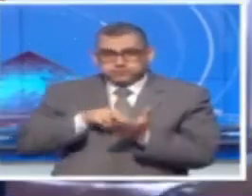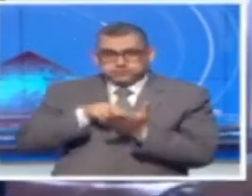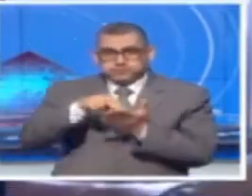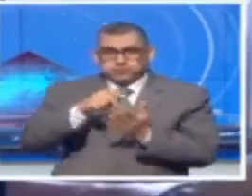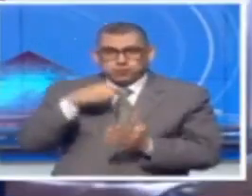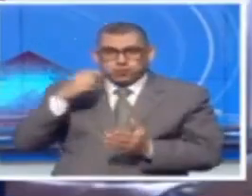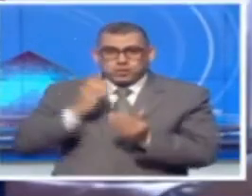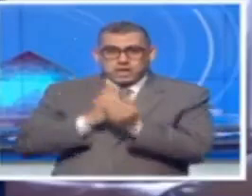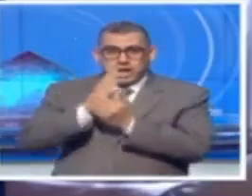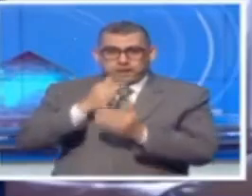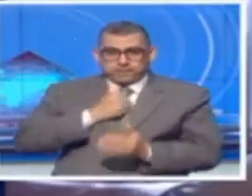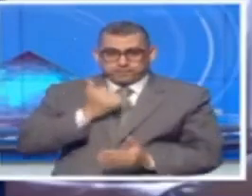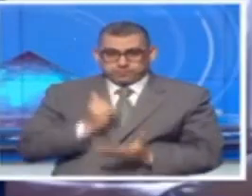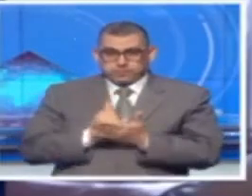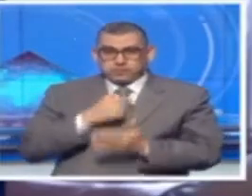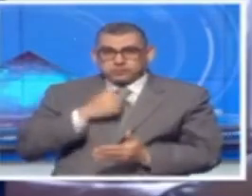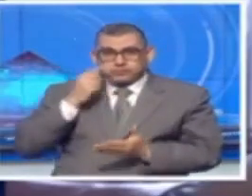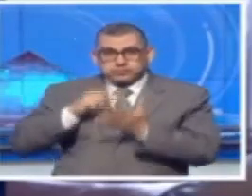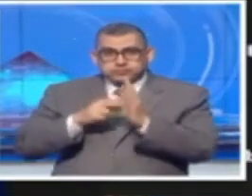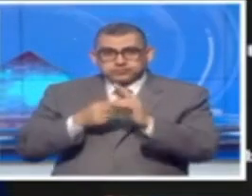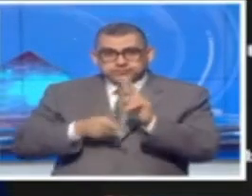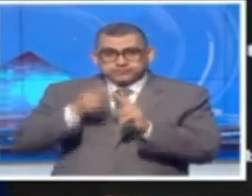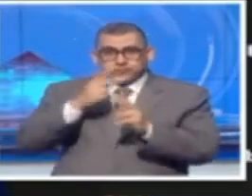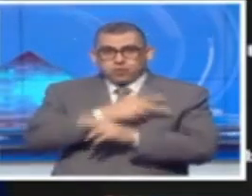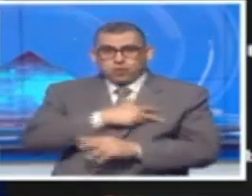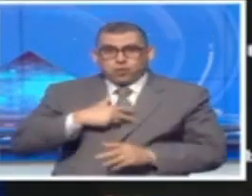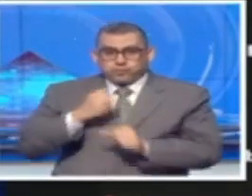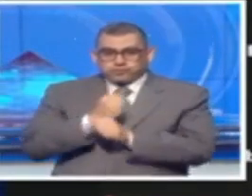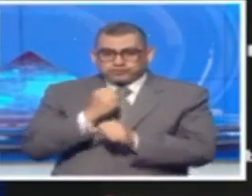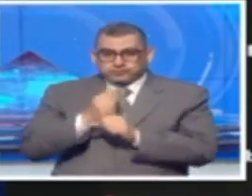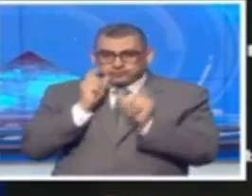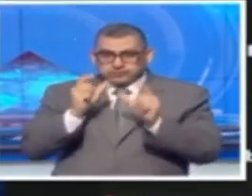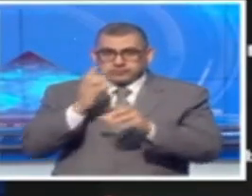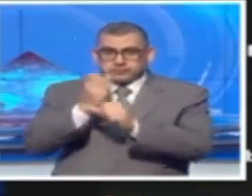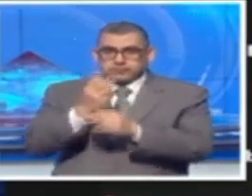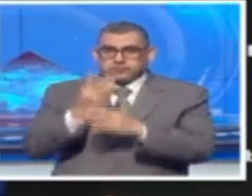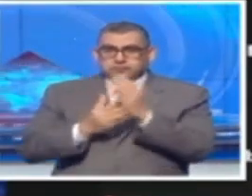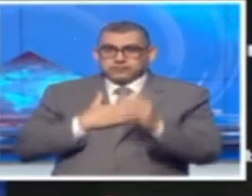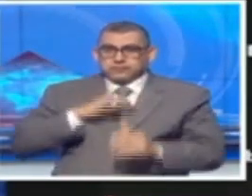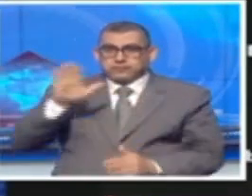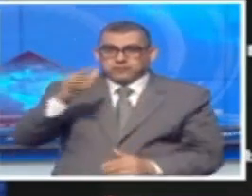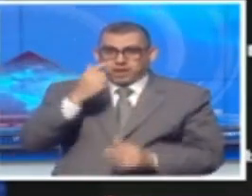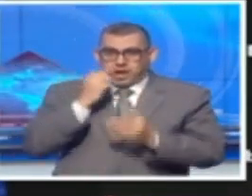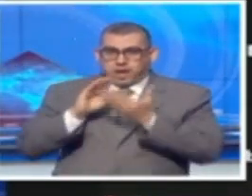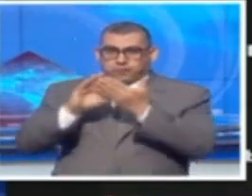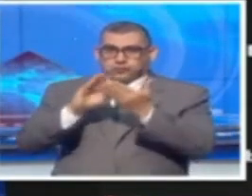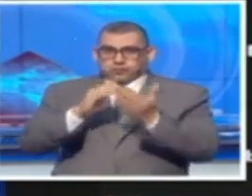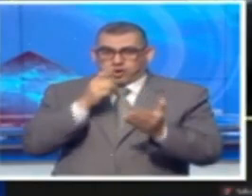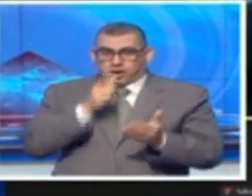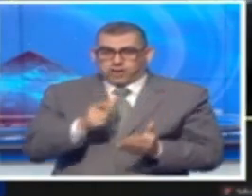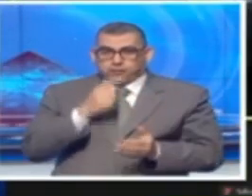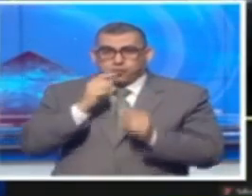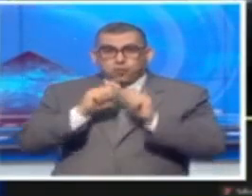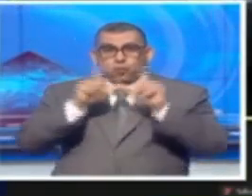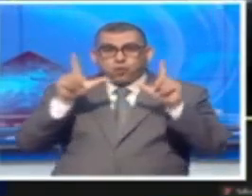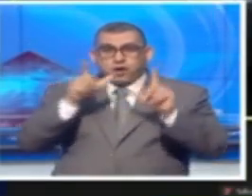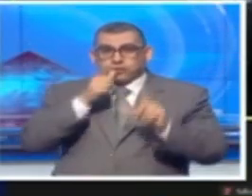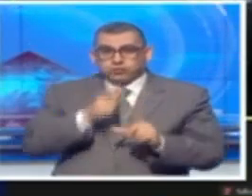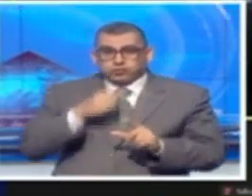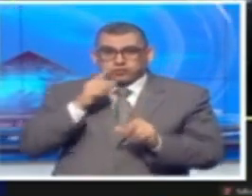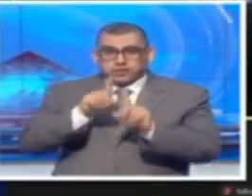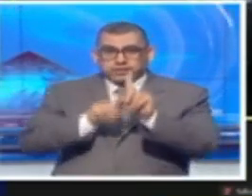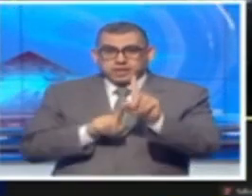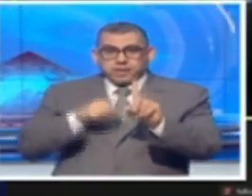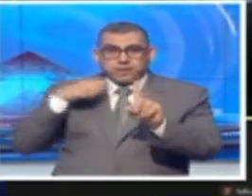تحرك وزارة الهجرة يأتي ضمن جهود الحكومة للحفاظ على مواطنيها بالخارج. من جانبه أوضح أحمد